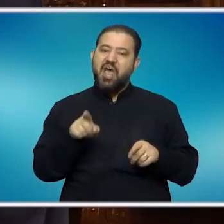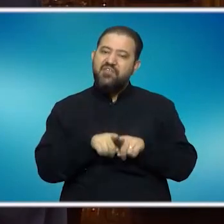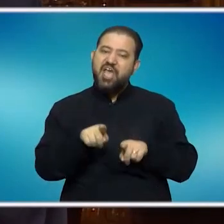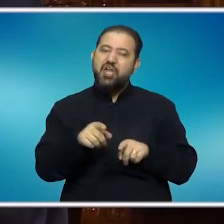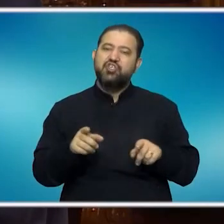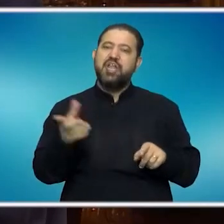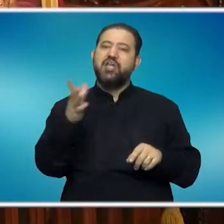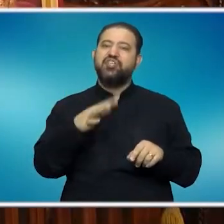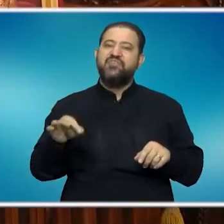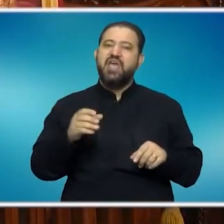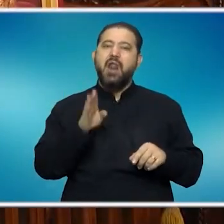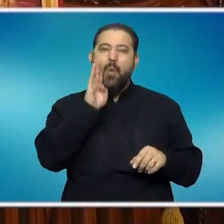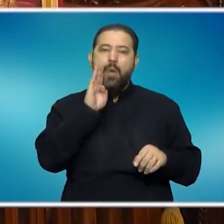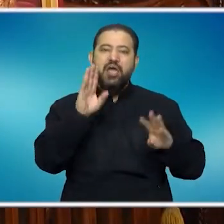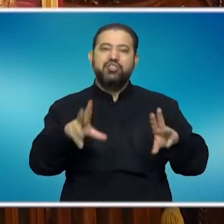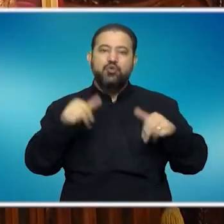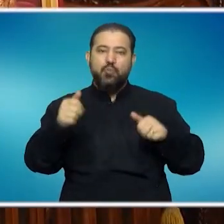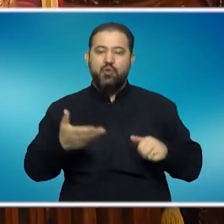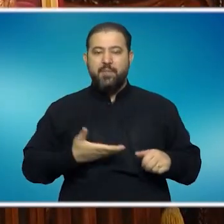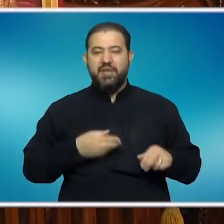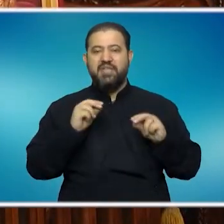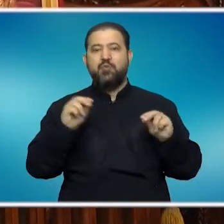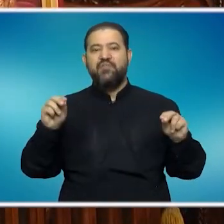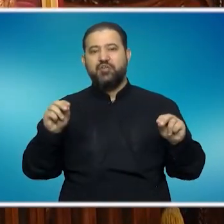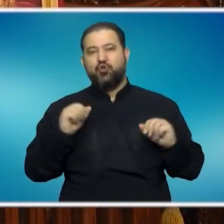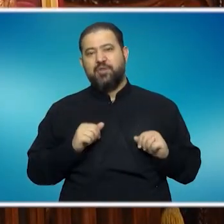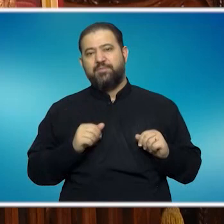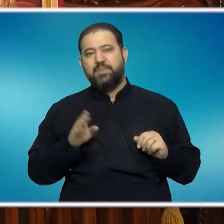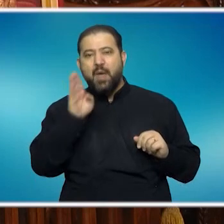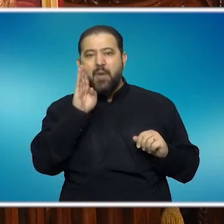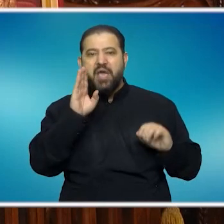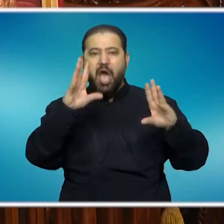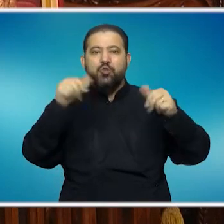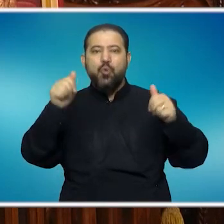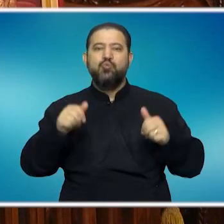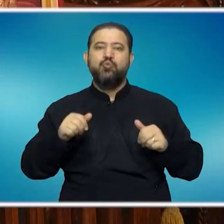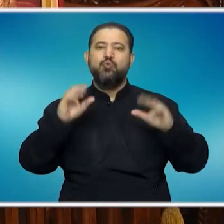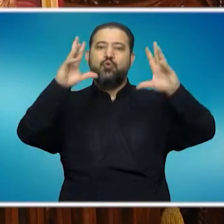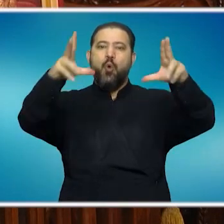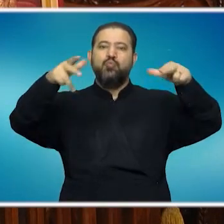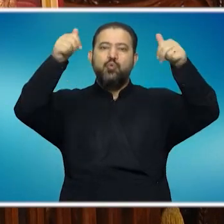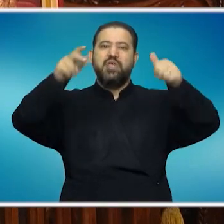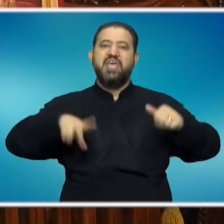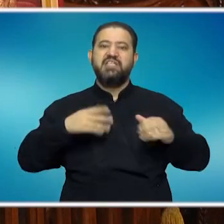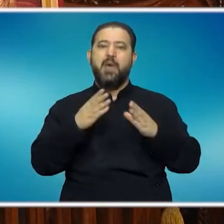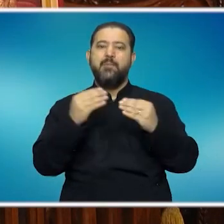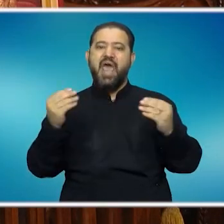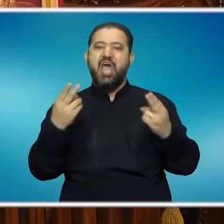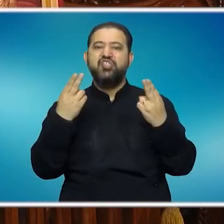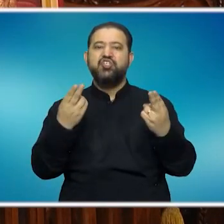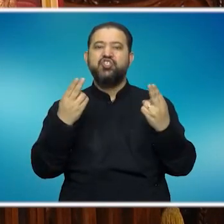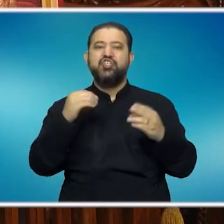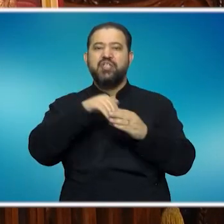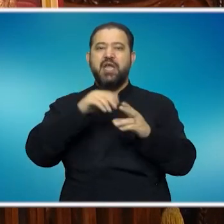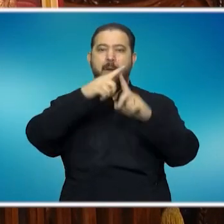al Maicii Domnului. Părinte profesor, iată, Maica Domnului este prea cinstită în biserica noastră și, așa cum foarte